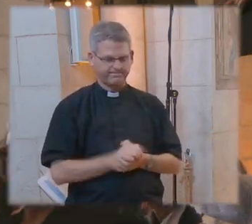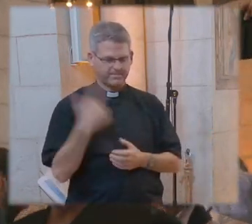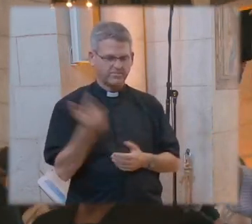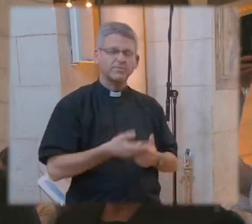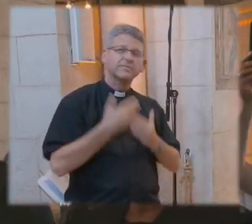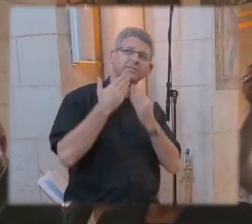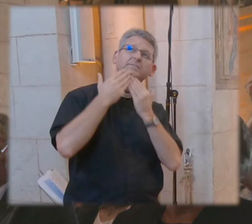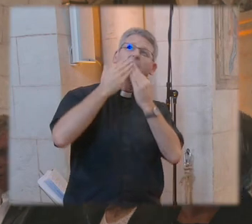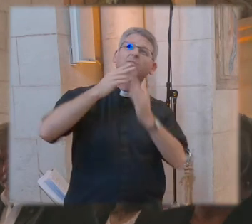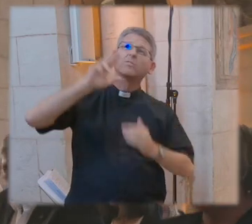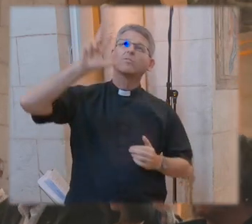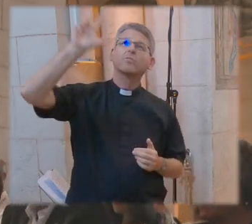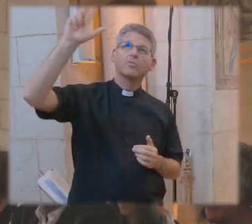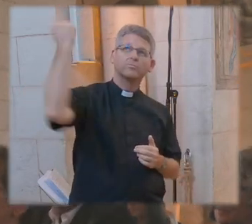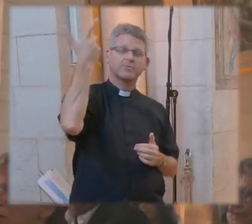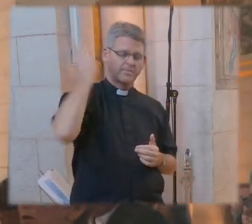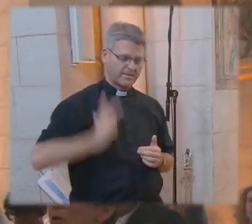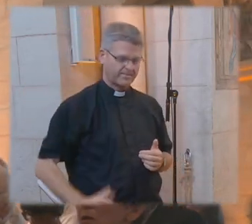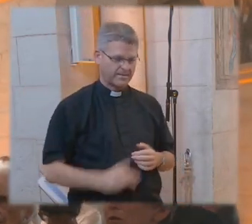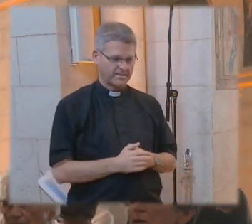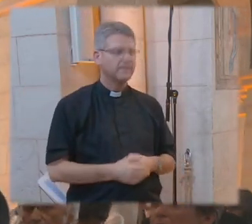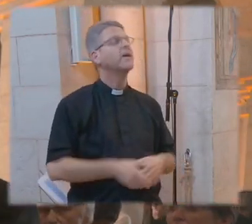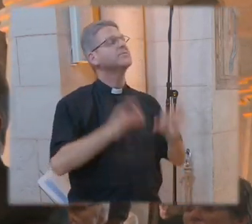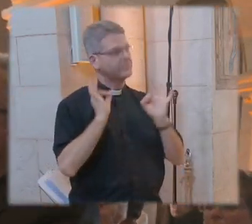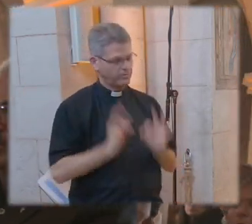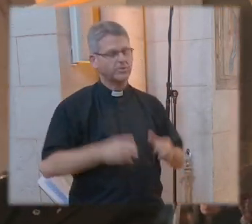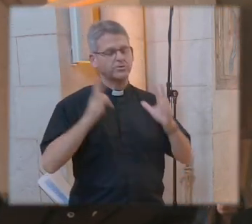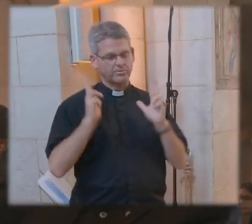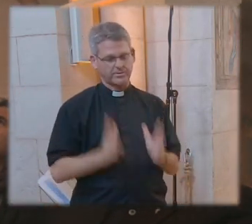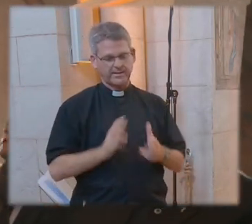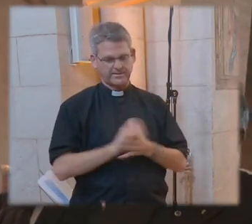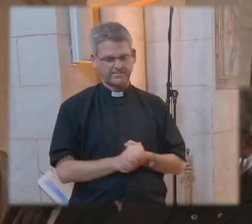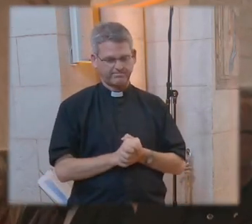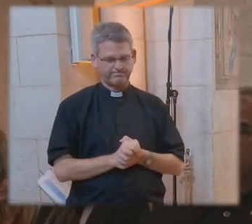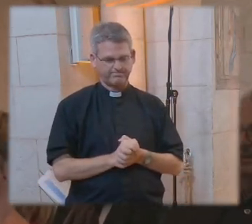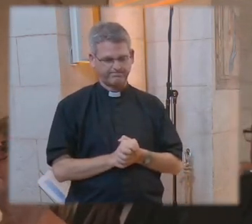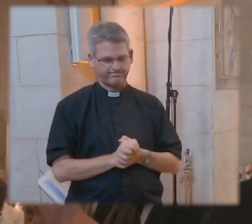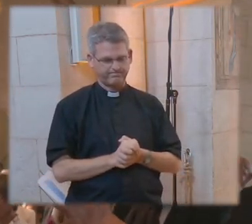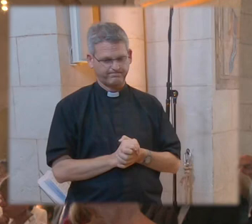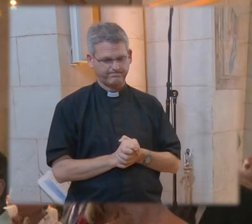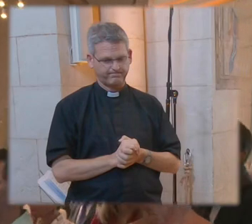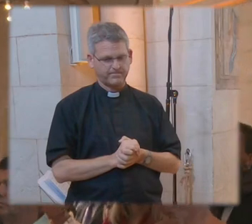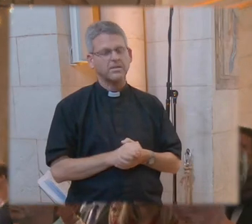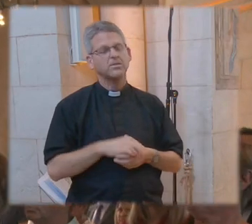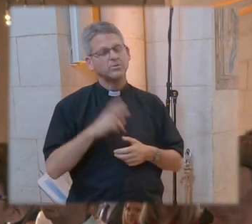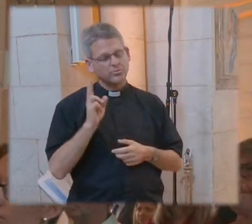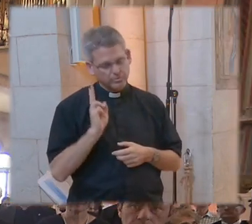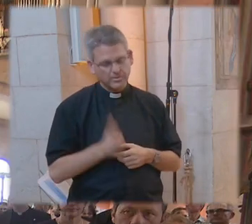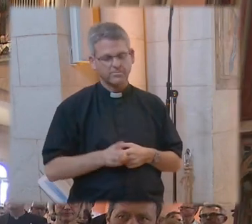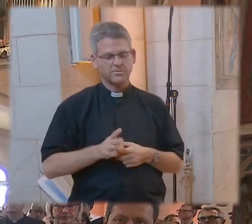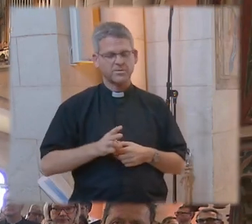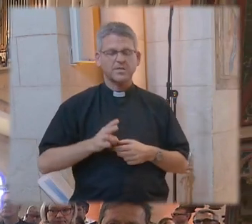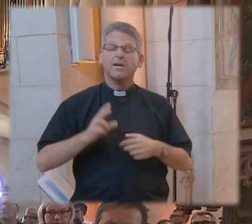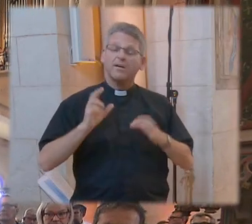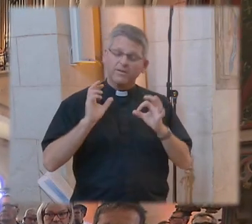Lasset uns danken dem Herrn, unserem Gott. Das ist würdig. In Wahrheit ist es würdig